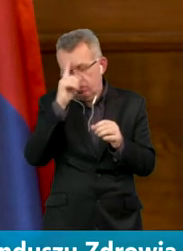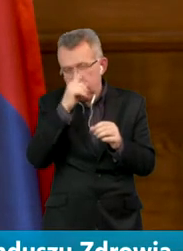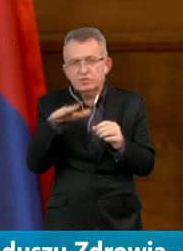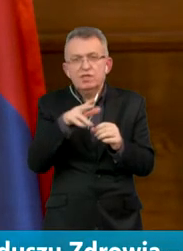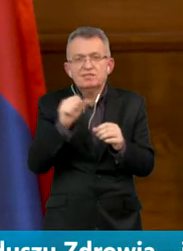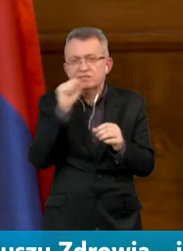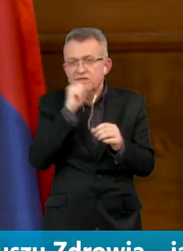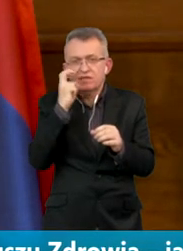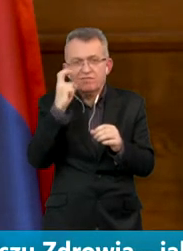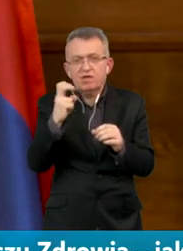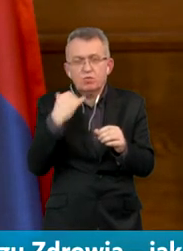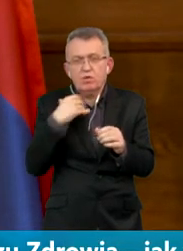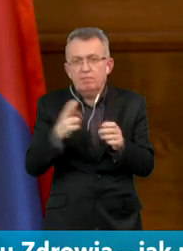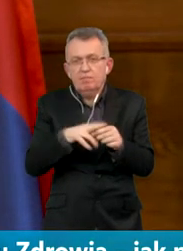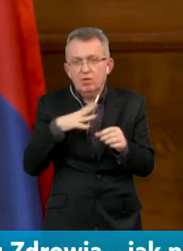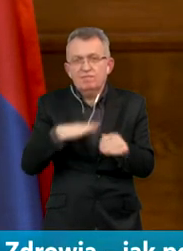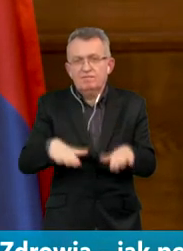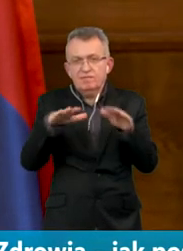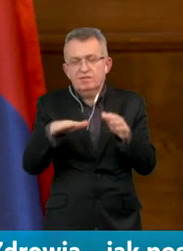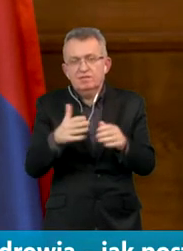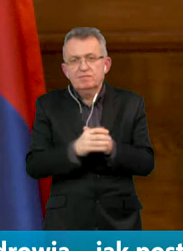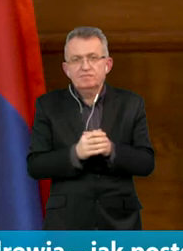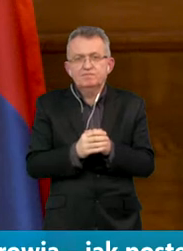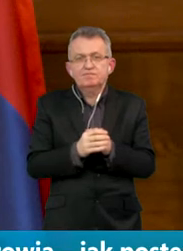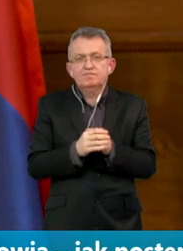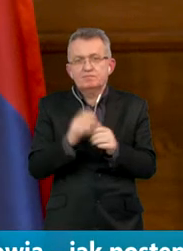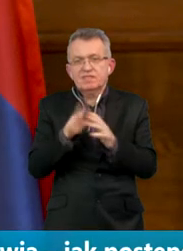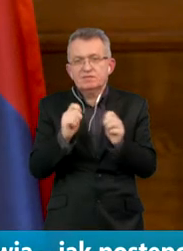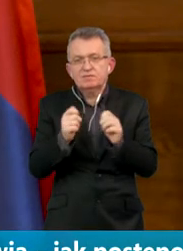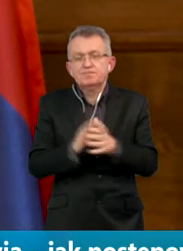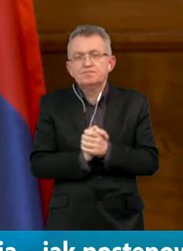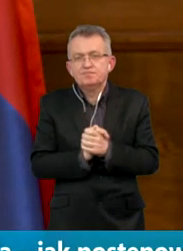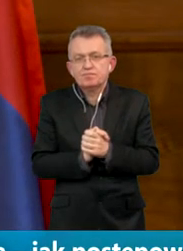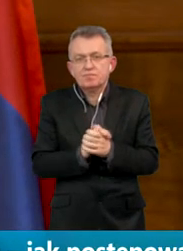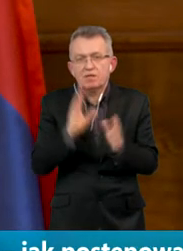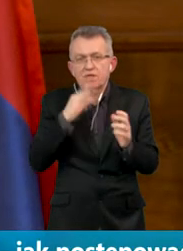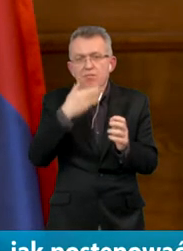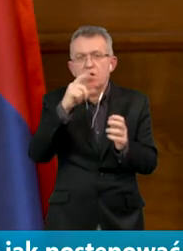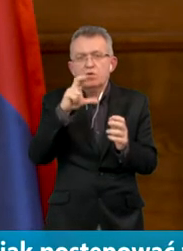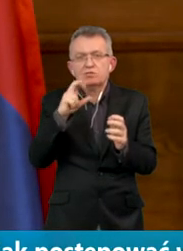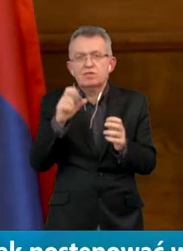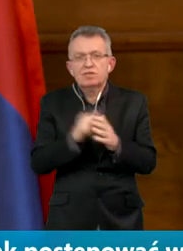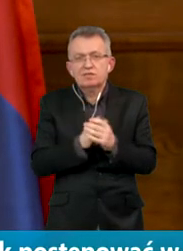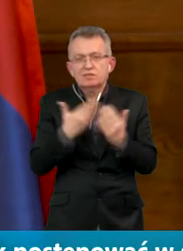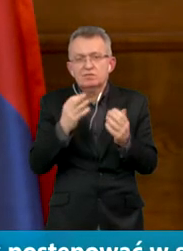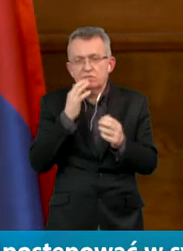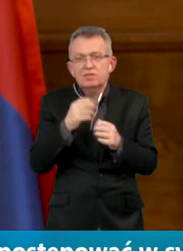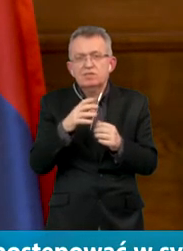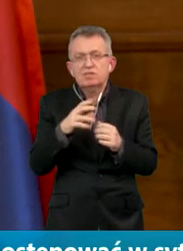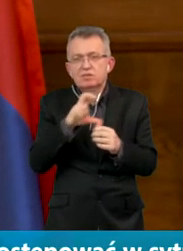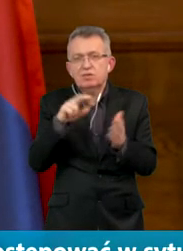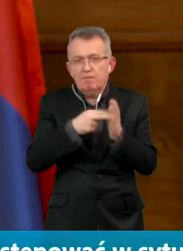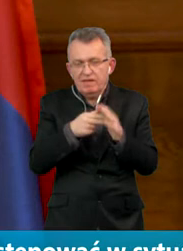tramwaje, które do tej pory funkcjonują w naszej komunikacji miejskiej. Pani Małgorzata, dzień dobry Panie Prezydencie. Czy w